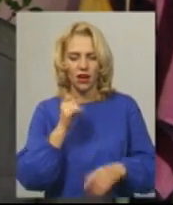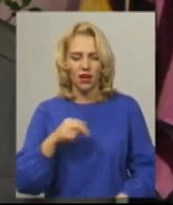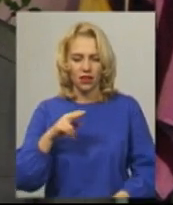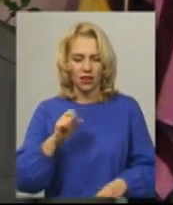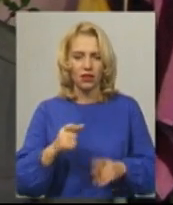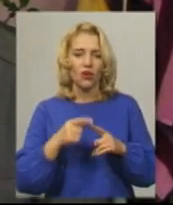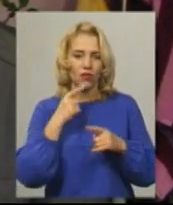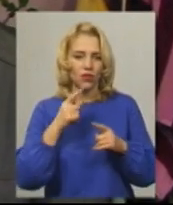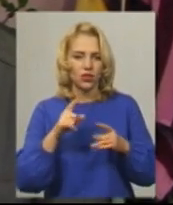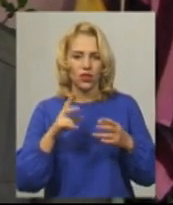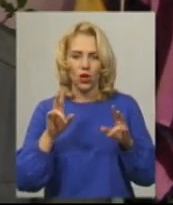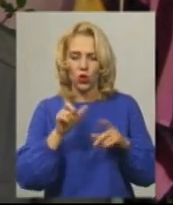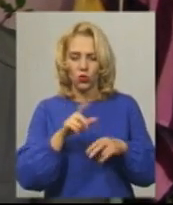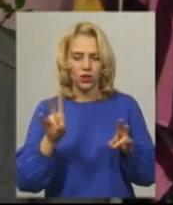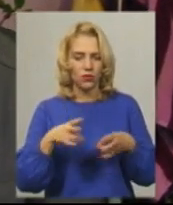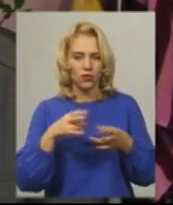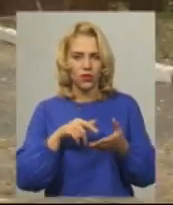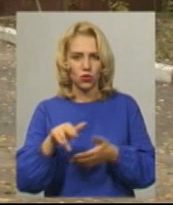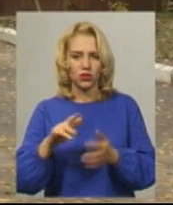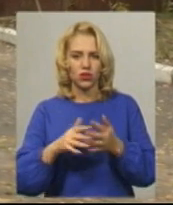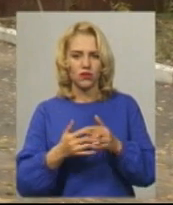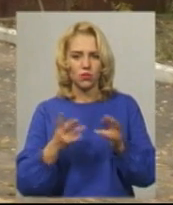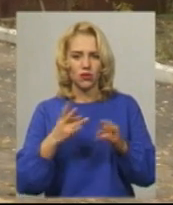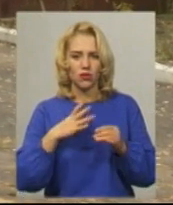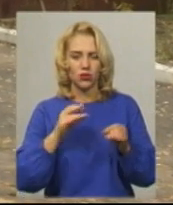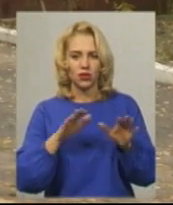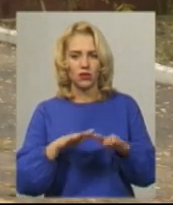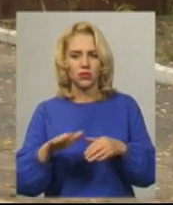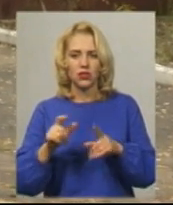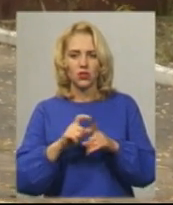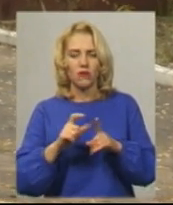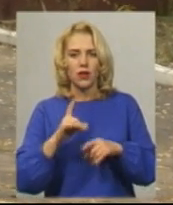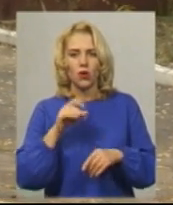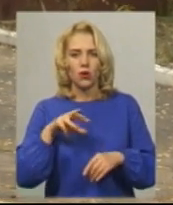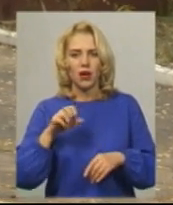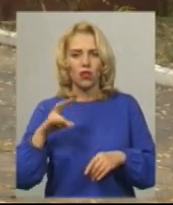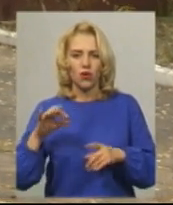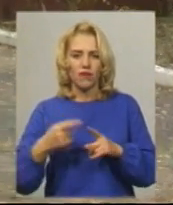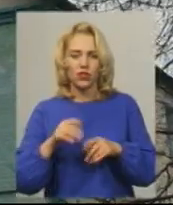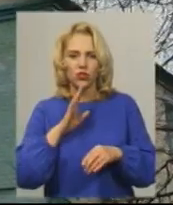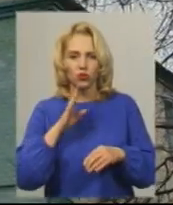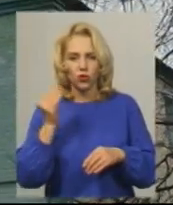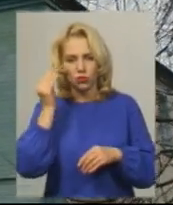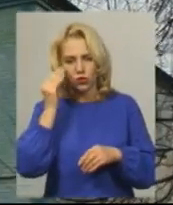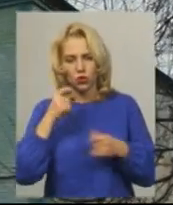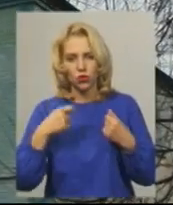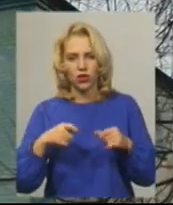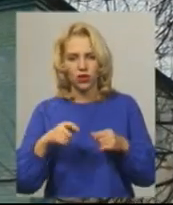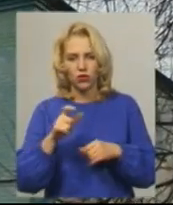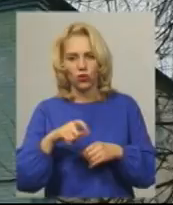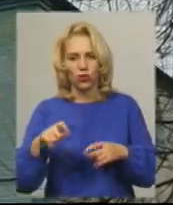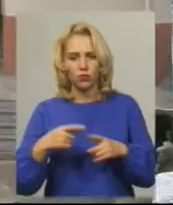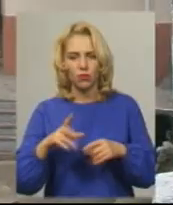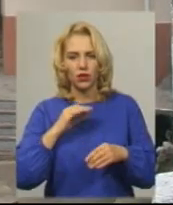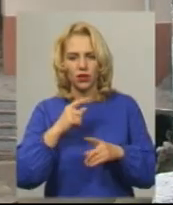люди не повинні в село ходити, люди повинні бути на місці. За словами Леоніда Романова, жінку, яку підозрюють у торгівлі людьми, перебувала на півставки як завідуюча